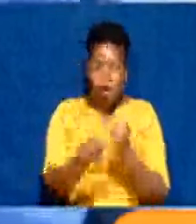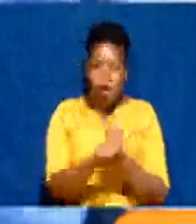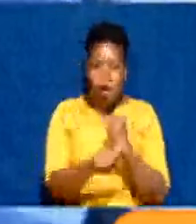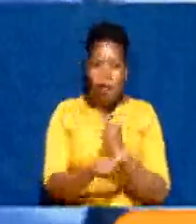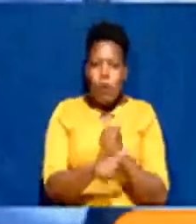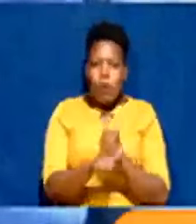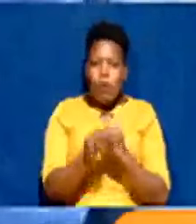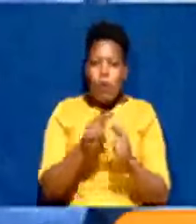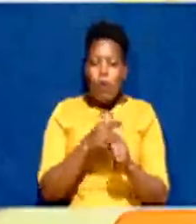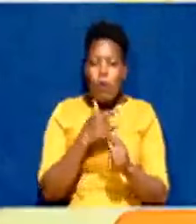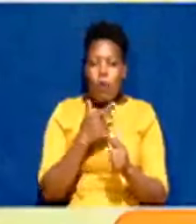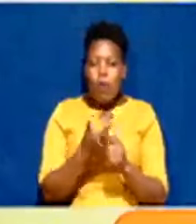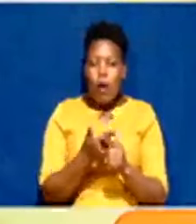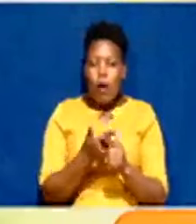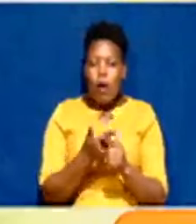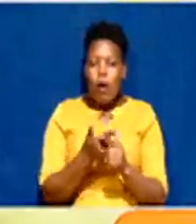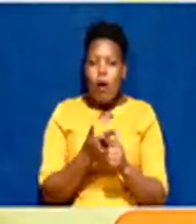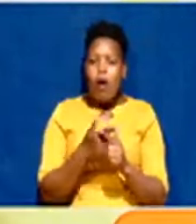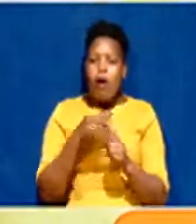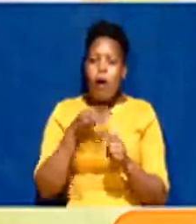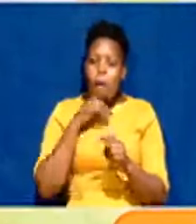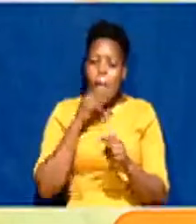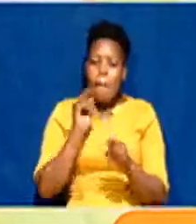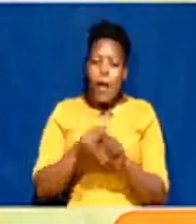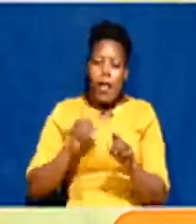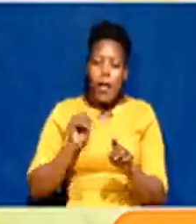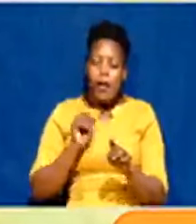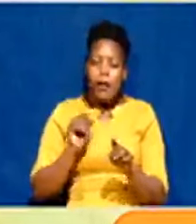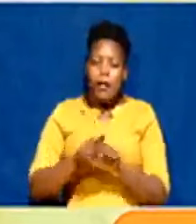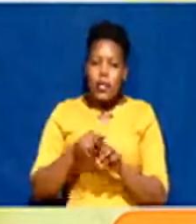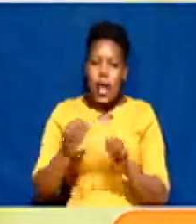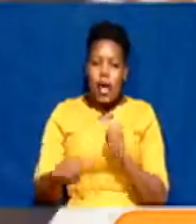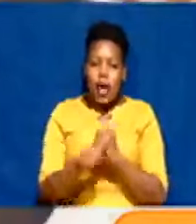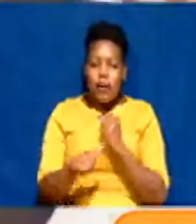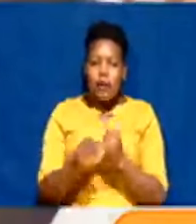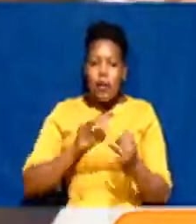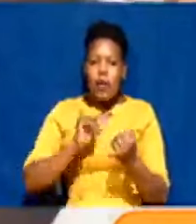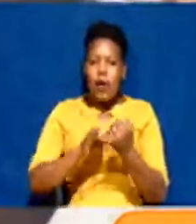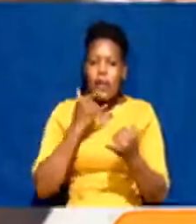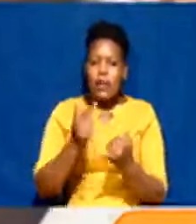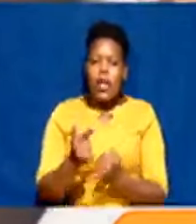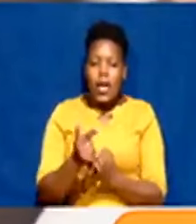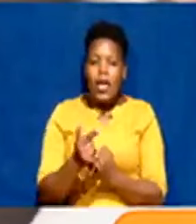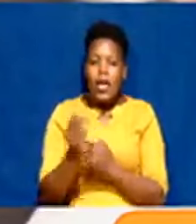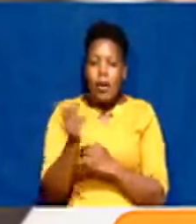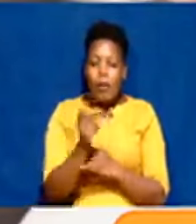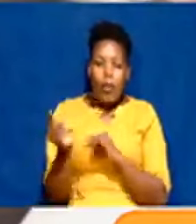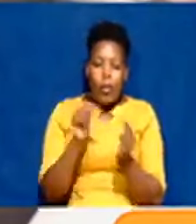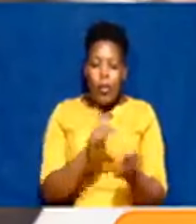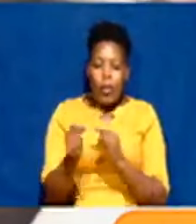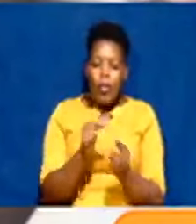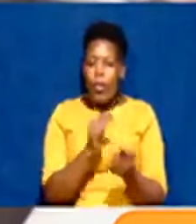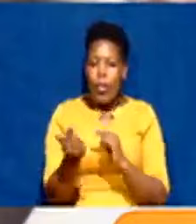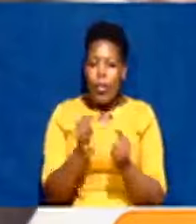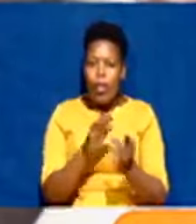nyumbani na kuwajeruhi nduguye na dadake. Kulingana na mkewe, tofauti baina ya ndugu hao ilichangia makabiliano